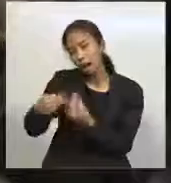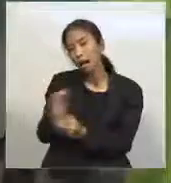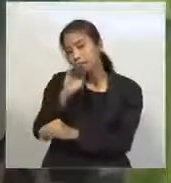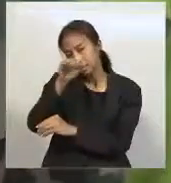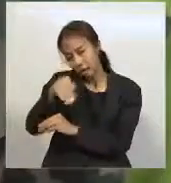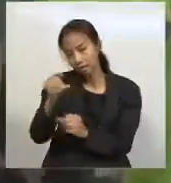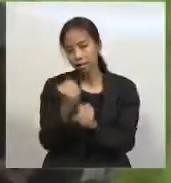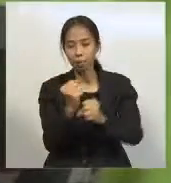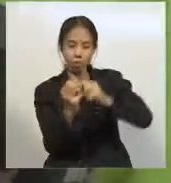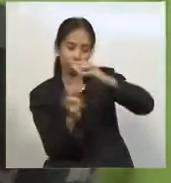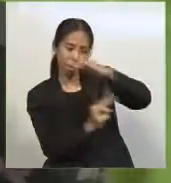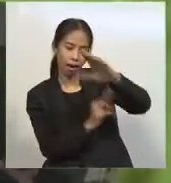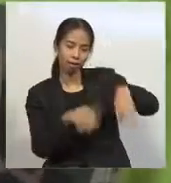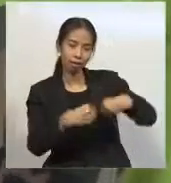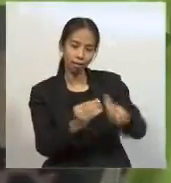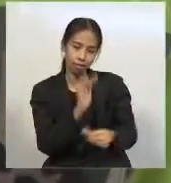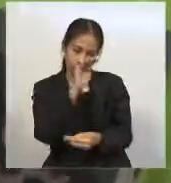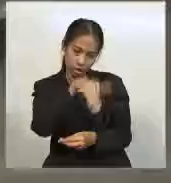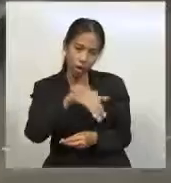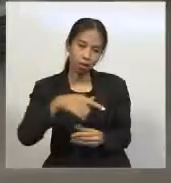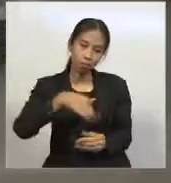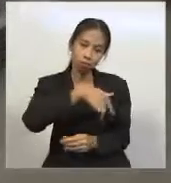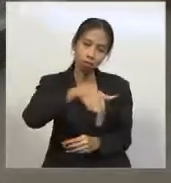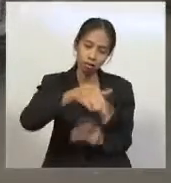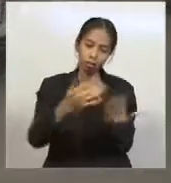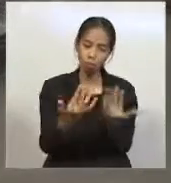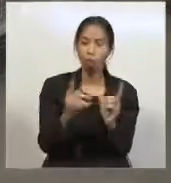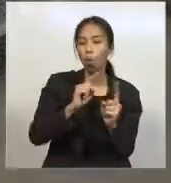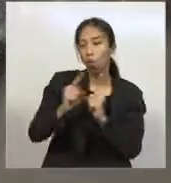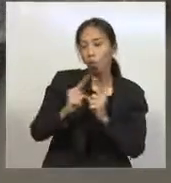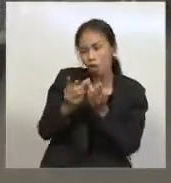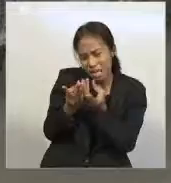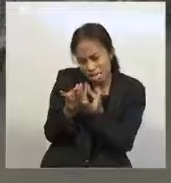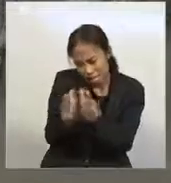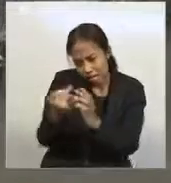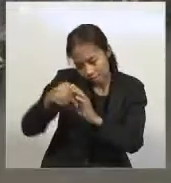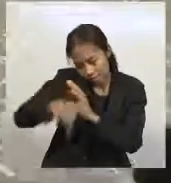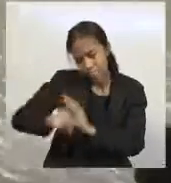ในจุดที่มีความเสี่ยงซึ่งก็จำเป็นจะต้องมีการหารือกันอย่างละเอียดอีกครั้งหนึ่งค่ะ